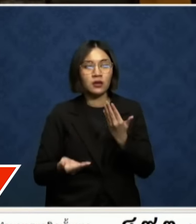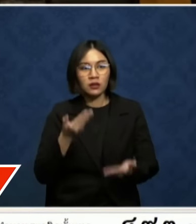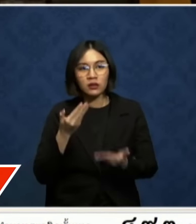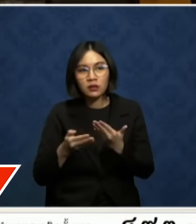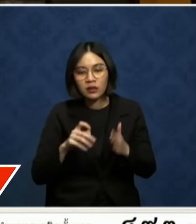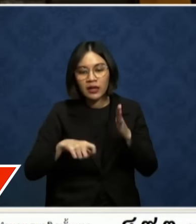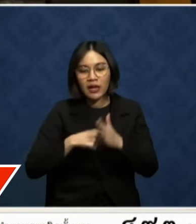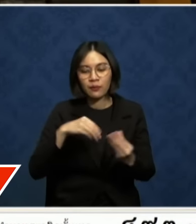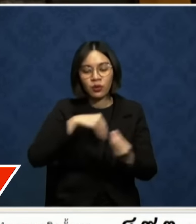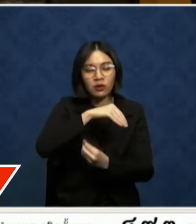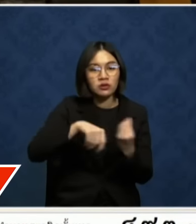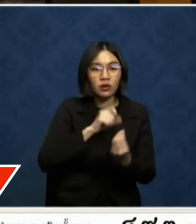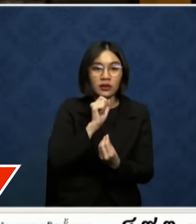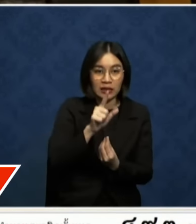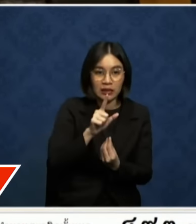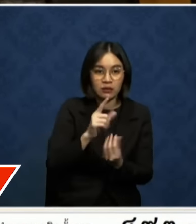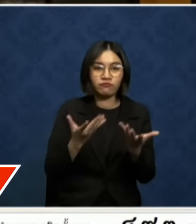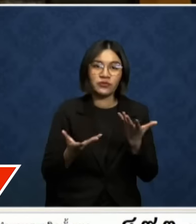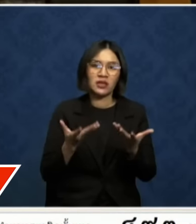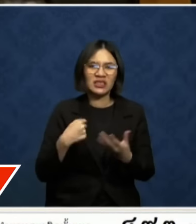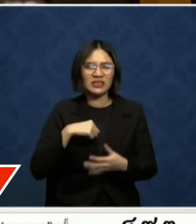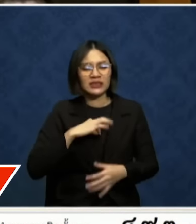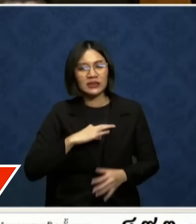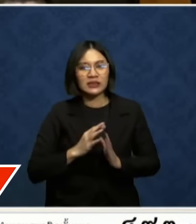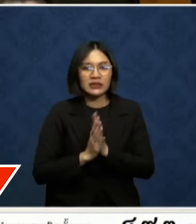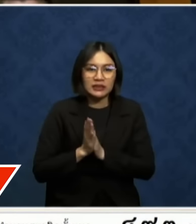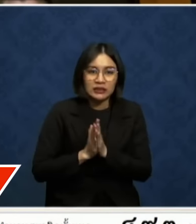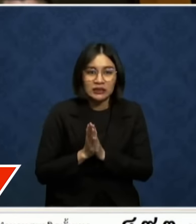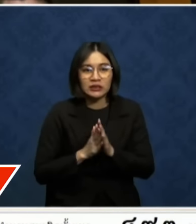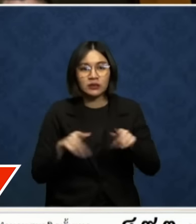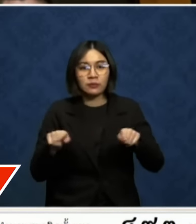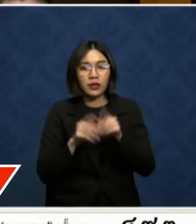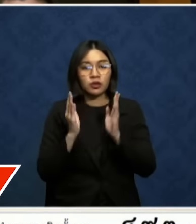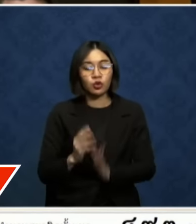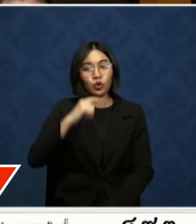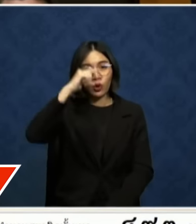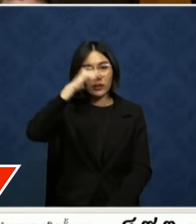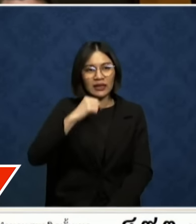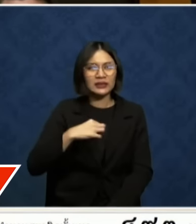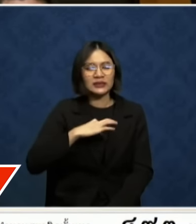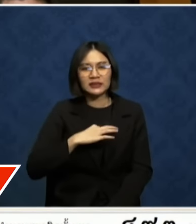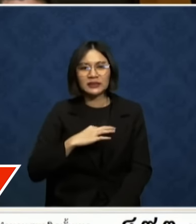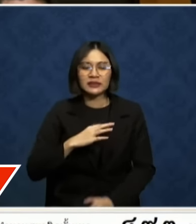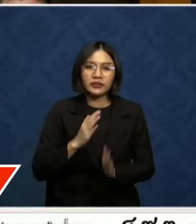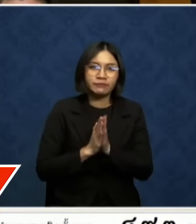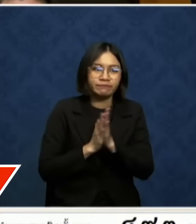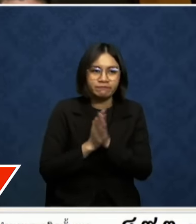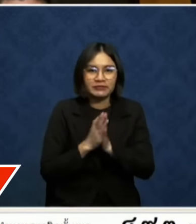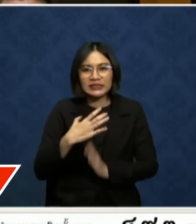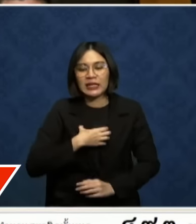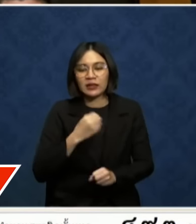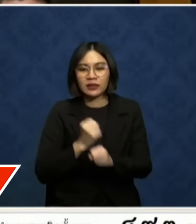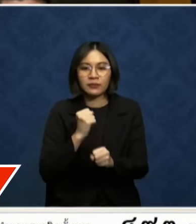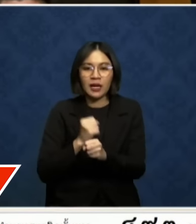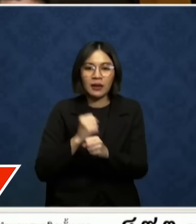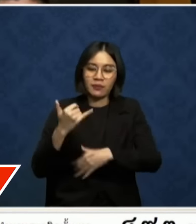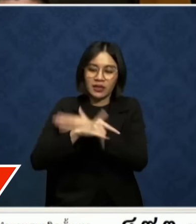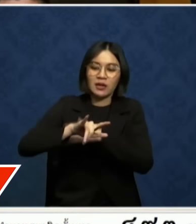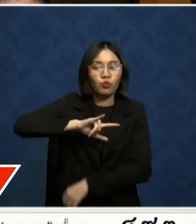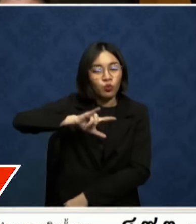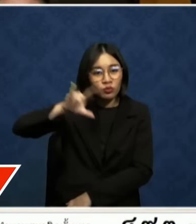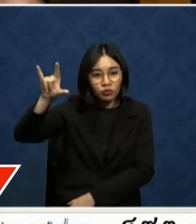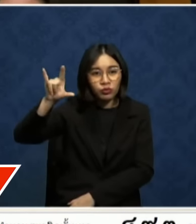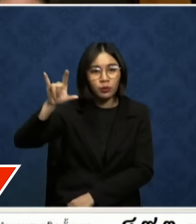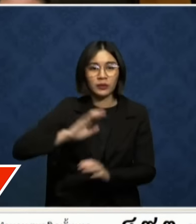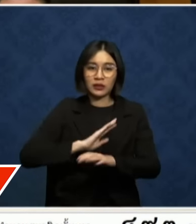จนะครับเขาเองก็ดิ้นรนเหมือนกับที่คนไทยจำนวนมากนะครับก็ดิ้นรนไปทำงานที่ประเทศอื่นๆผมคิดว่าสิ่งเหล่